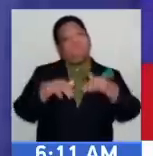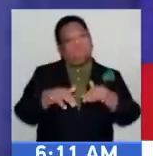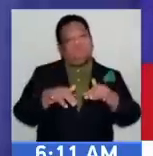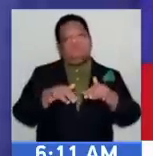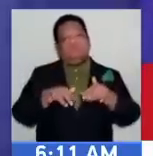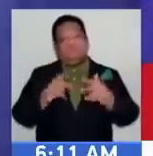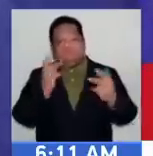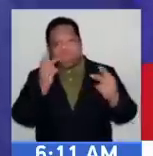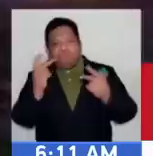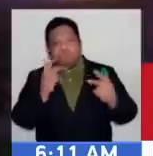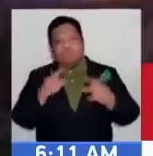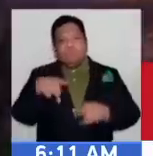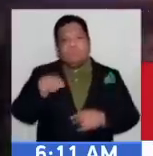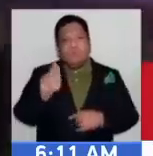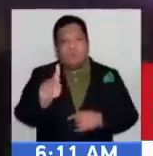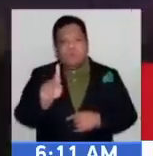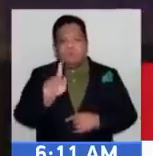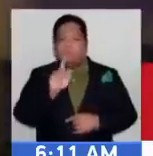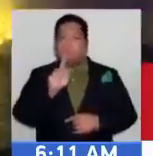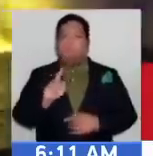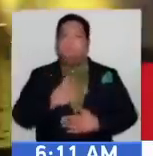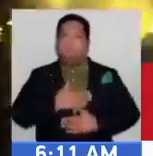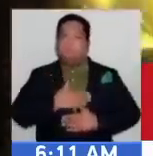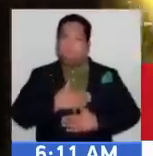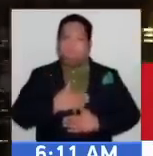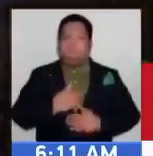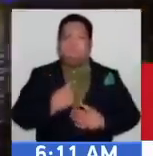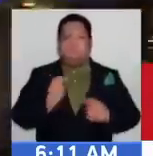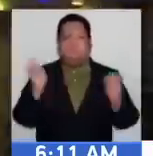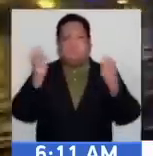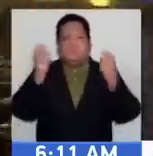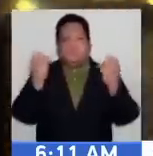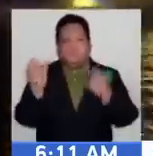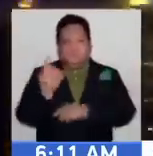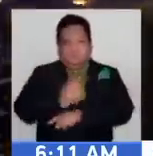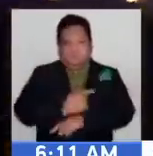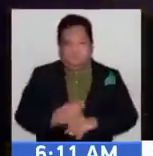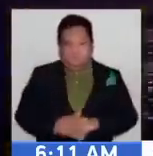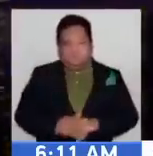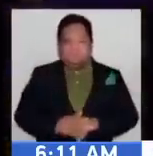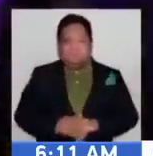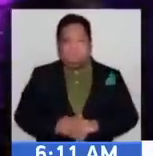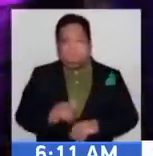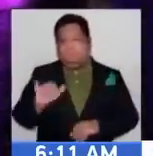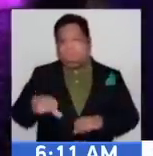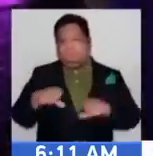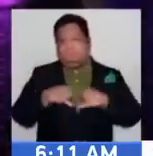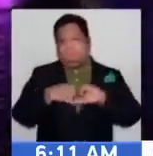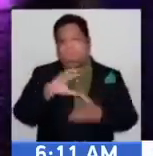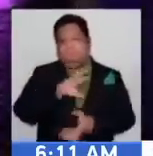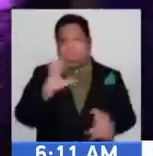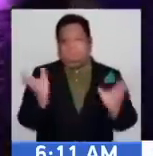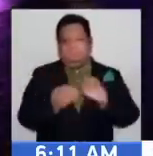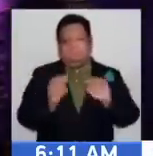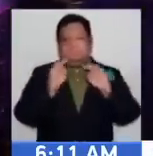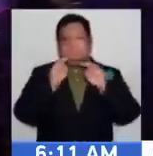Europe Day among them. Ito ang unang balita. Jamie Santos para sa GMA Integrated News.